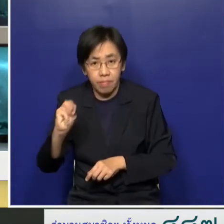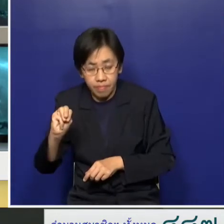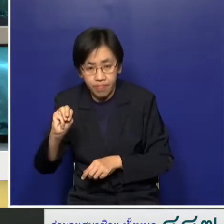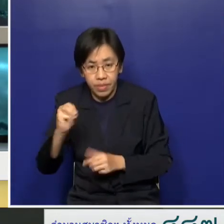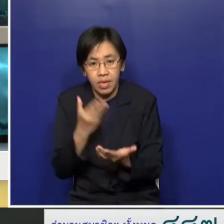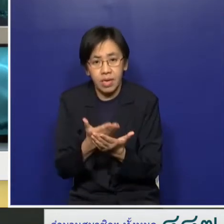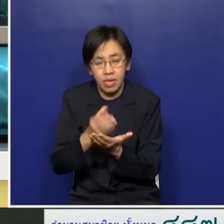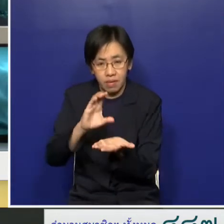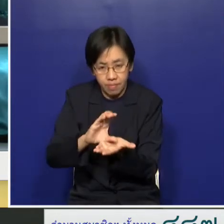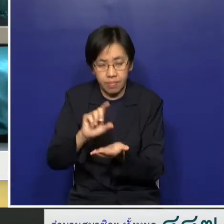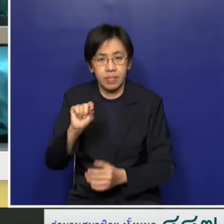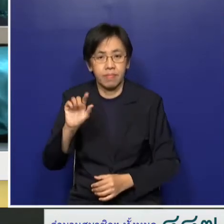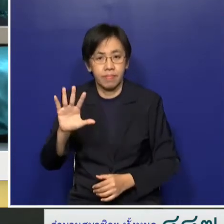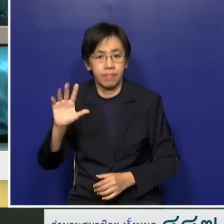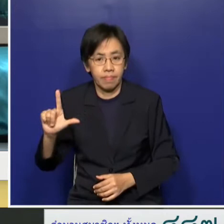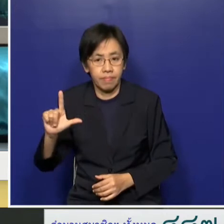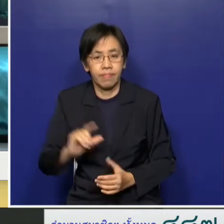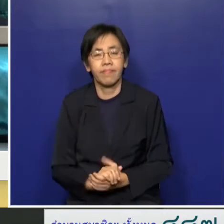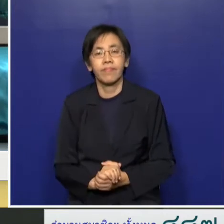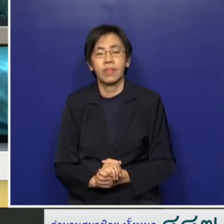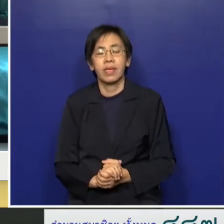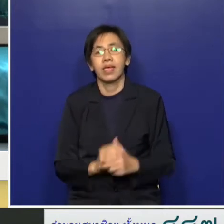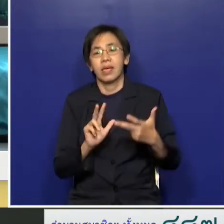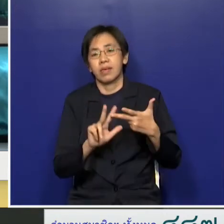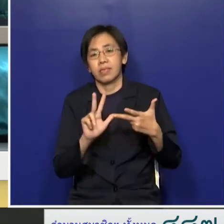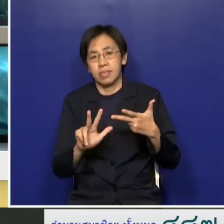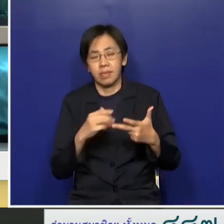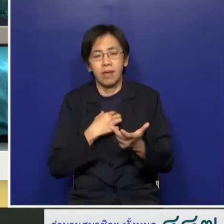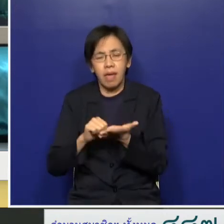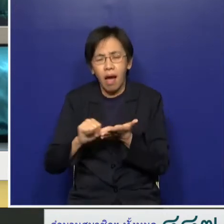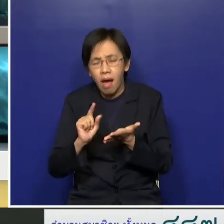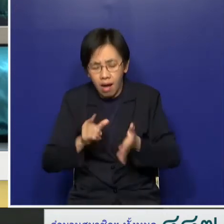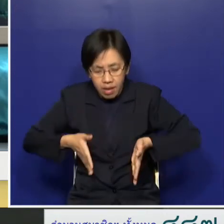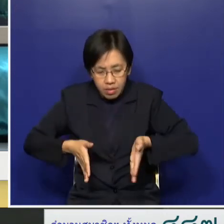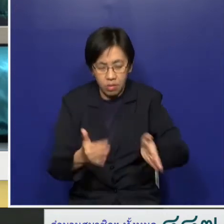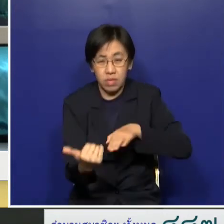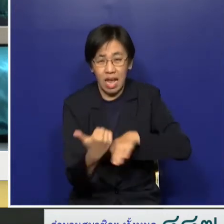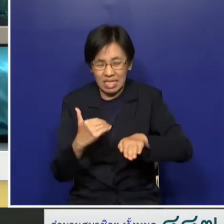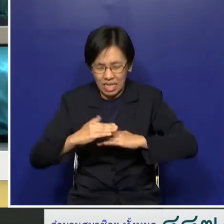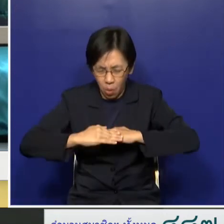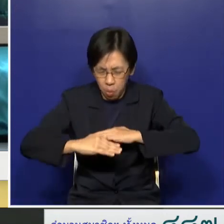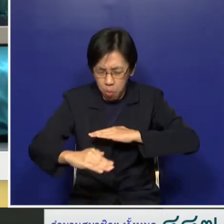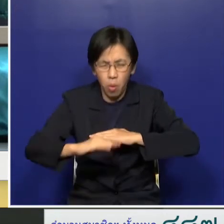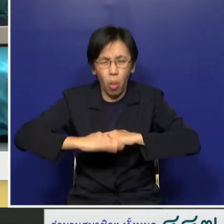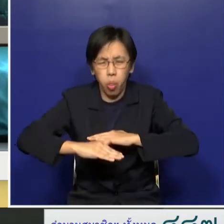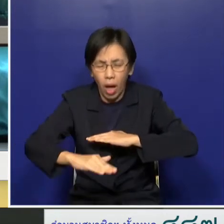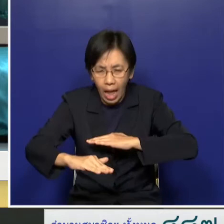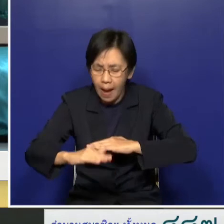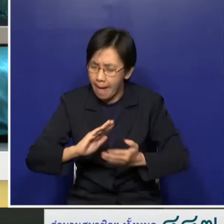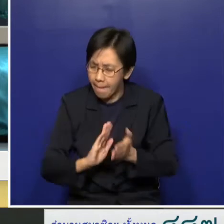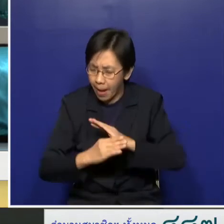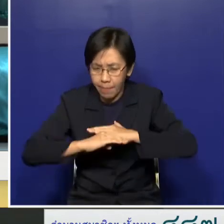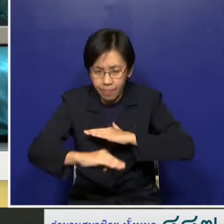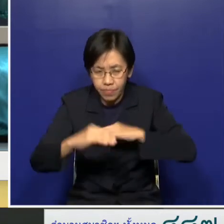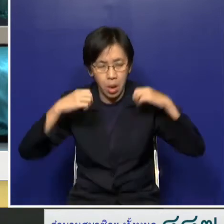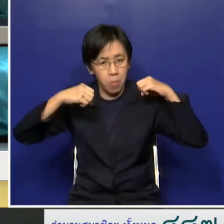บประมาณ25ล้านบาทและ3ขอให้ก่อสร้างปรับปรุงผิวจราจรและติดตั้งไฟฟ้าแสงสว่างเส้นทา